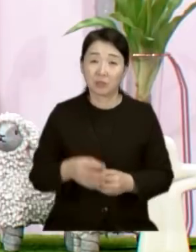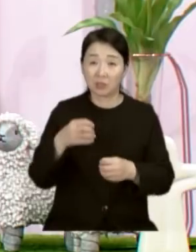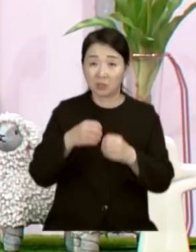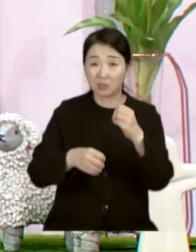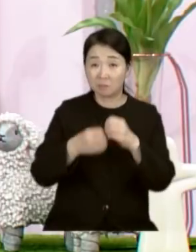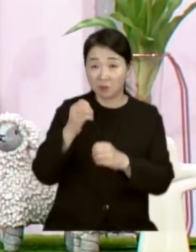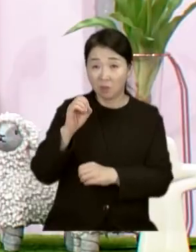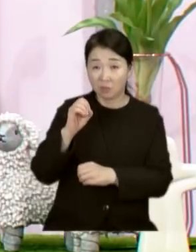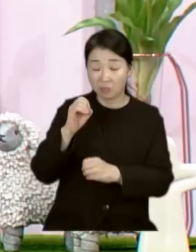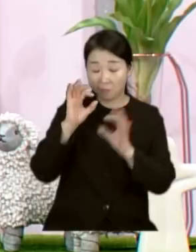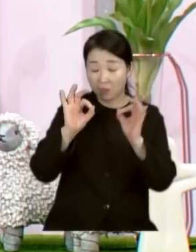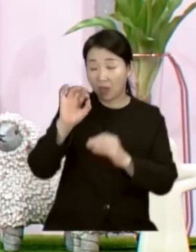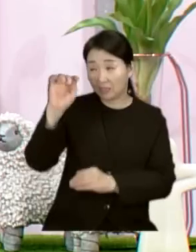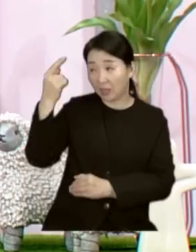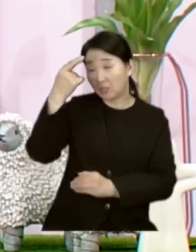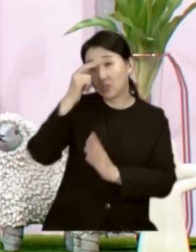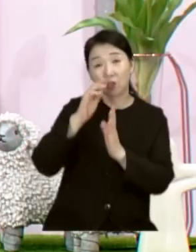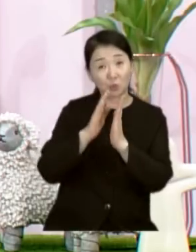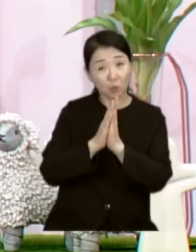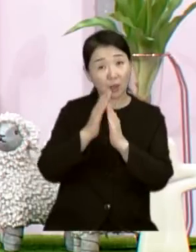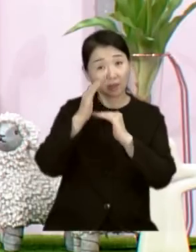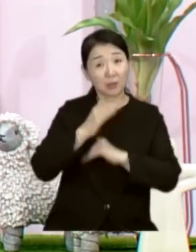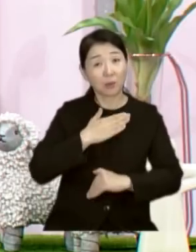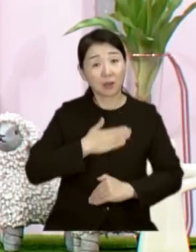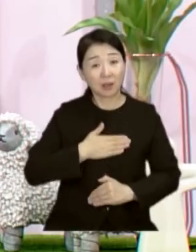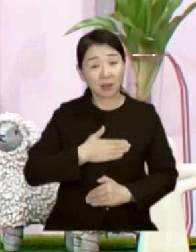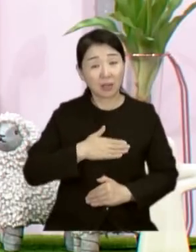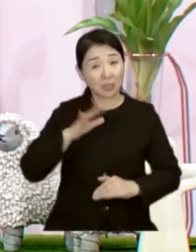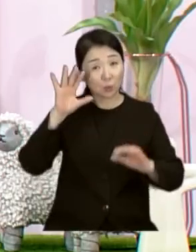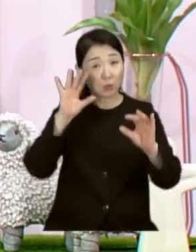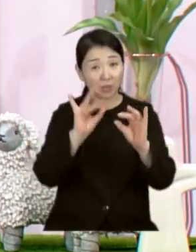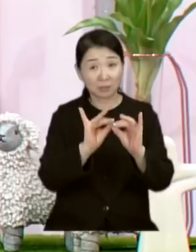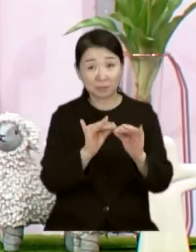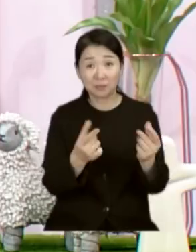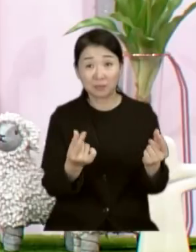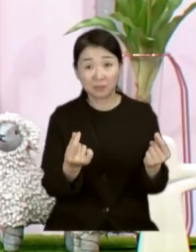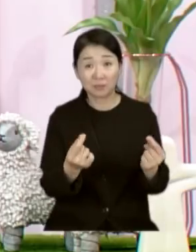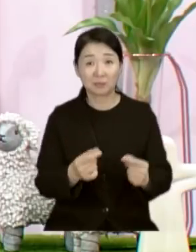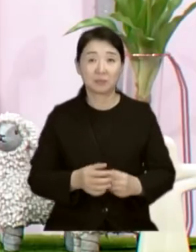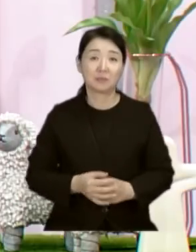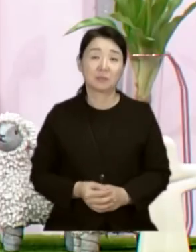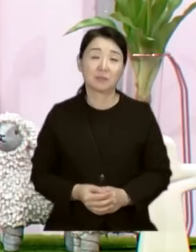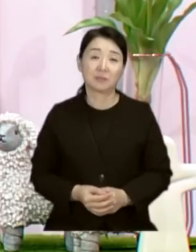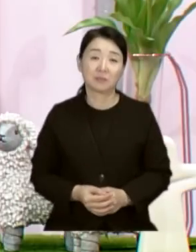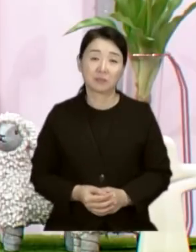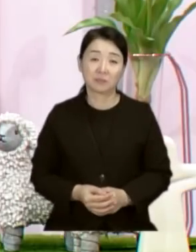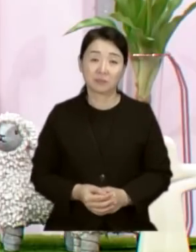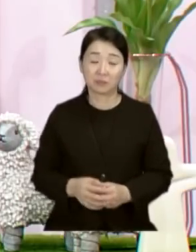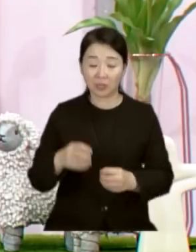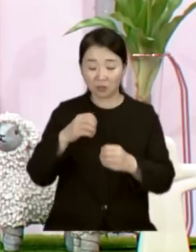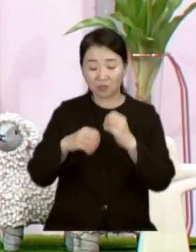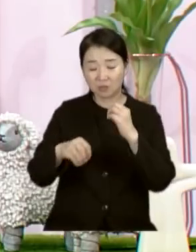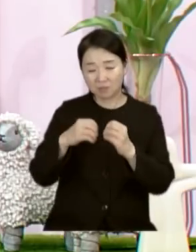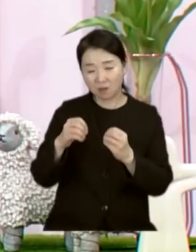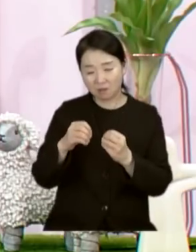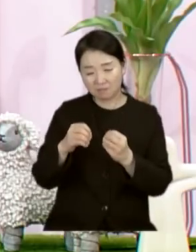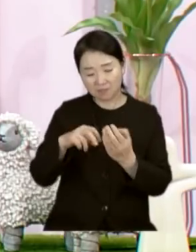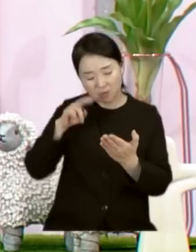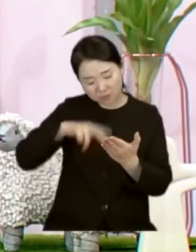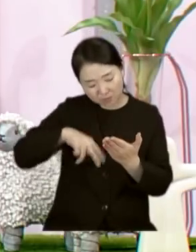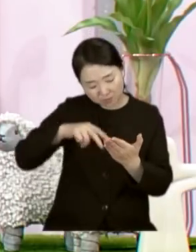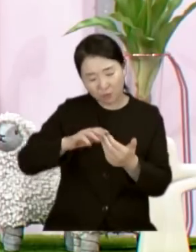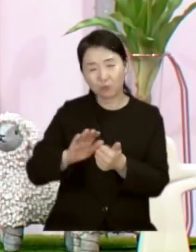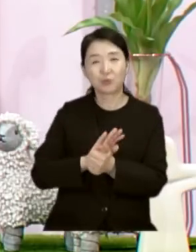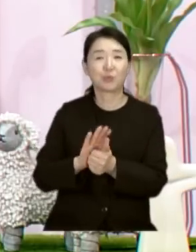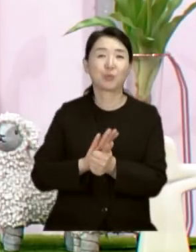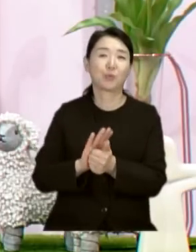시편의 다윗의 기도가 너무 다 이제 많은 분들이 공감하시는 시편인데 저도 시편 붙들고 정말 위로